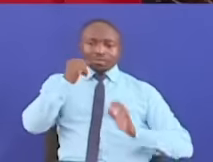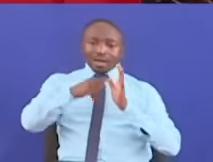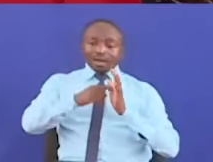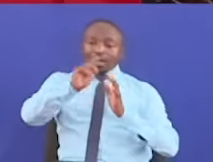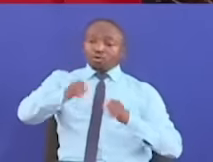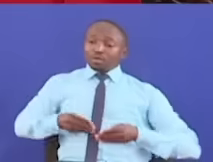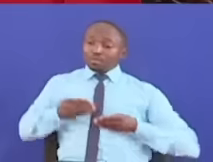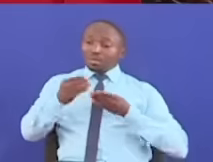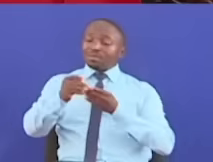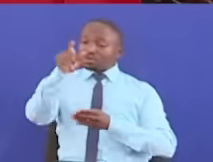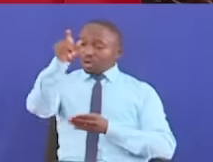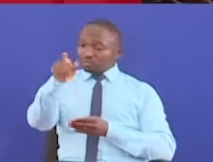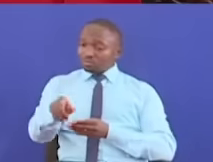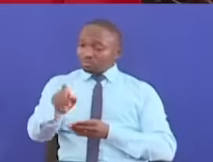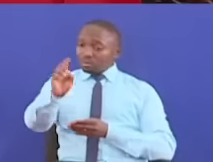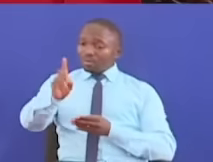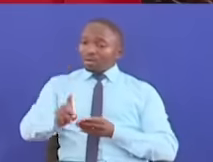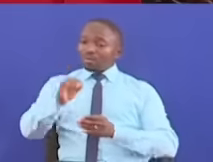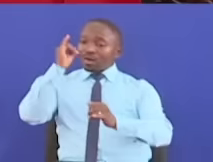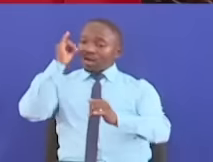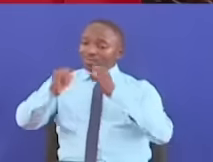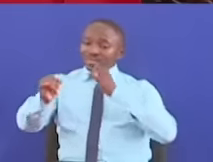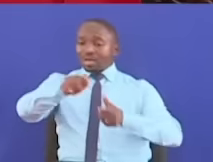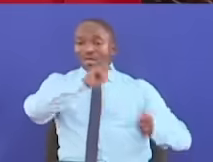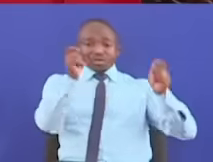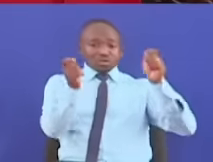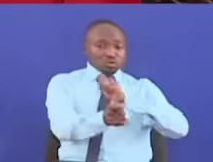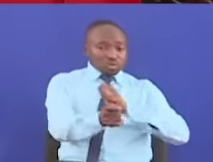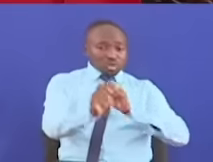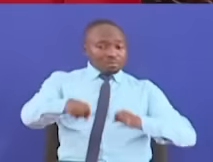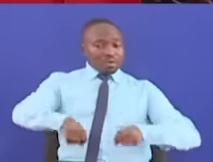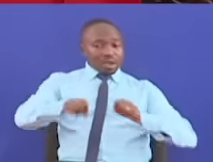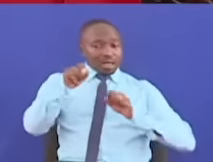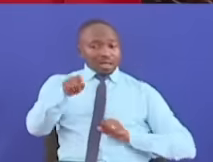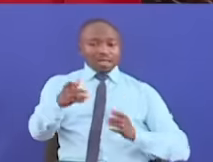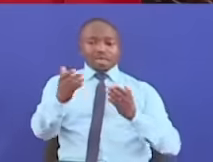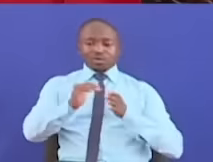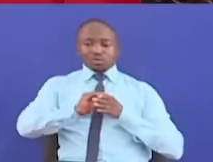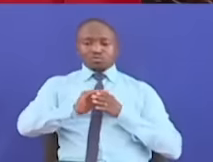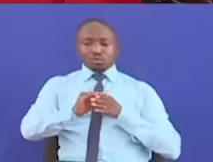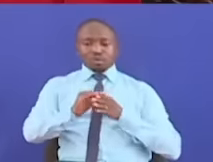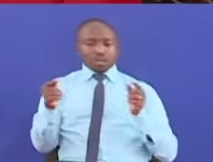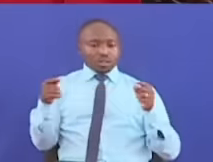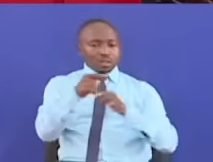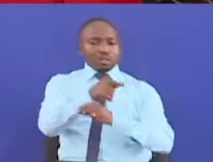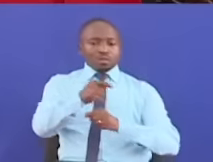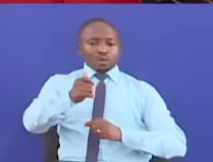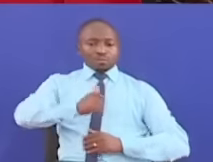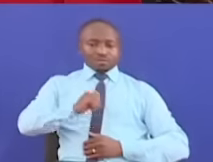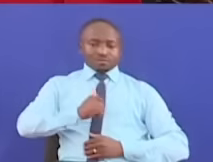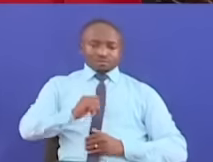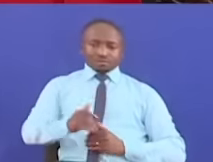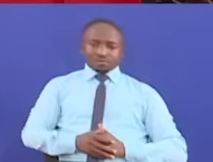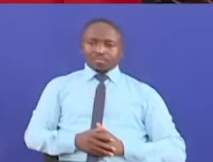katika mikon Ya wapa mapu madarak hayo yana kutuma dhi ya maslaha umma